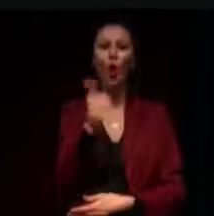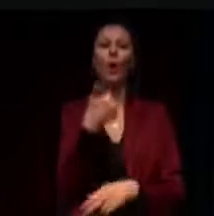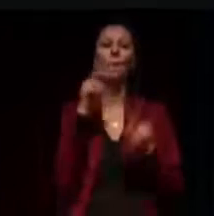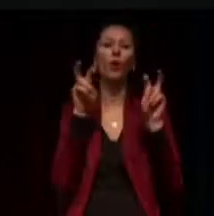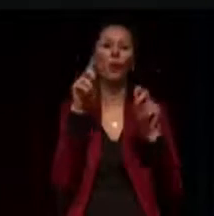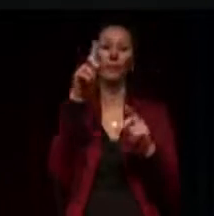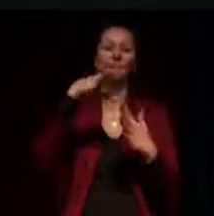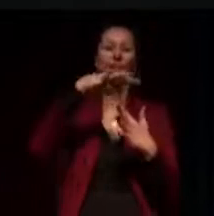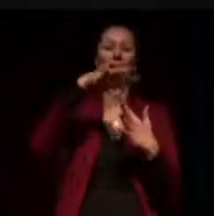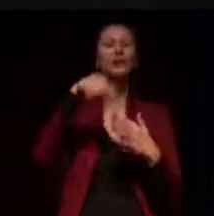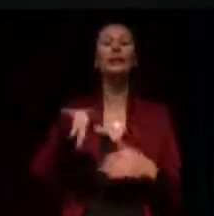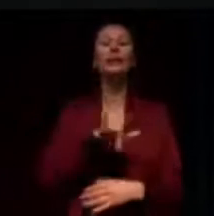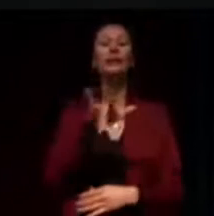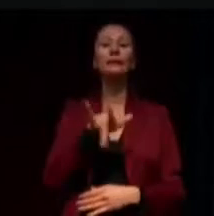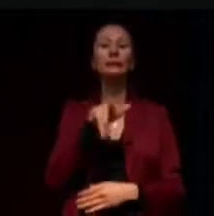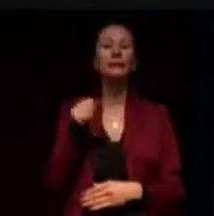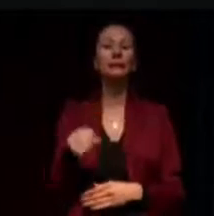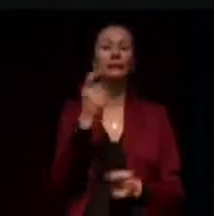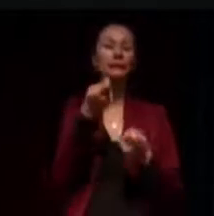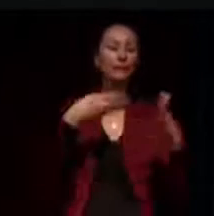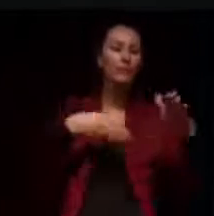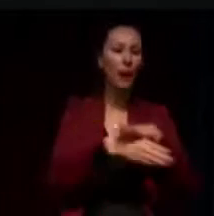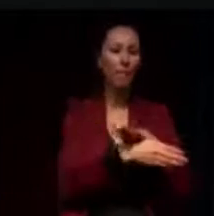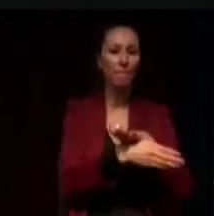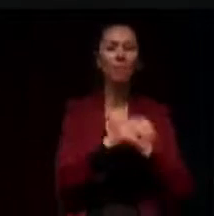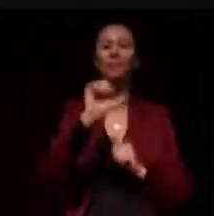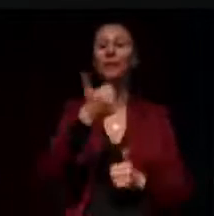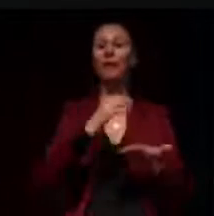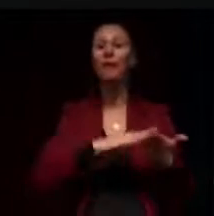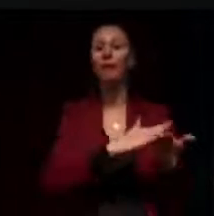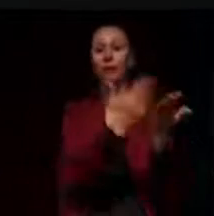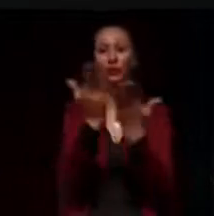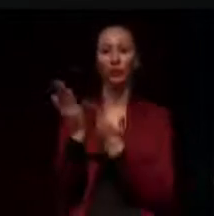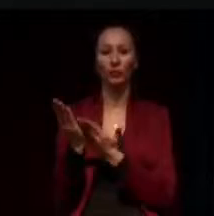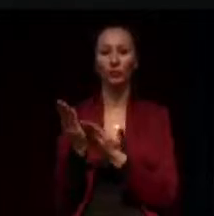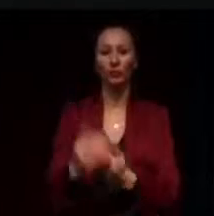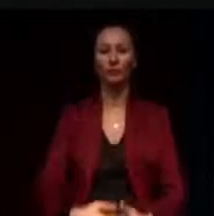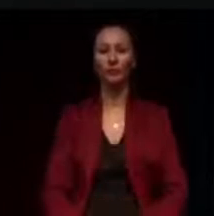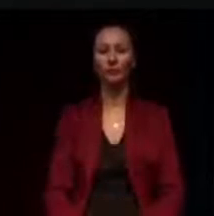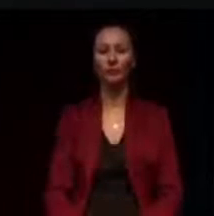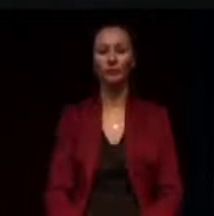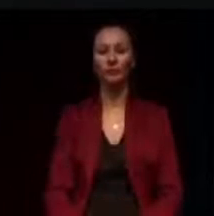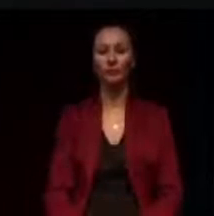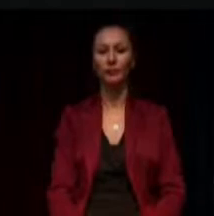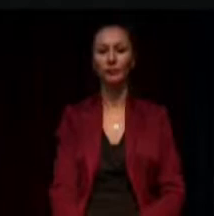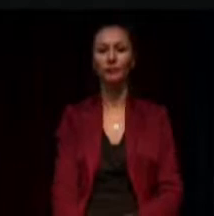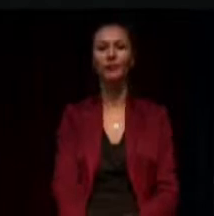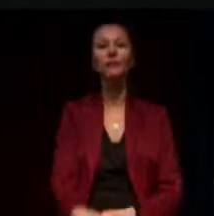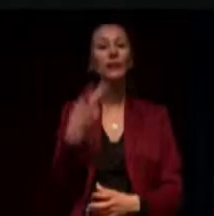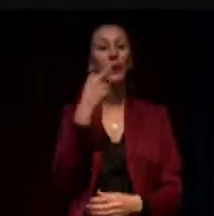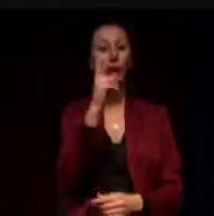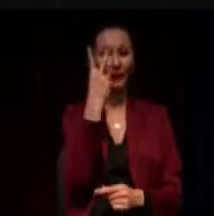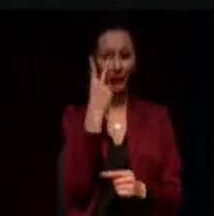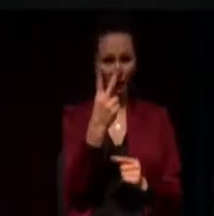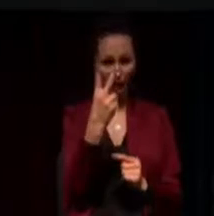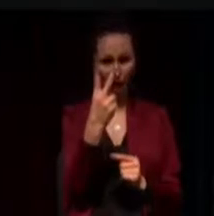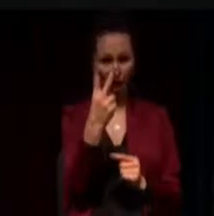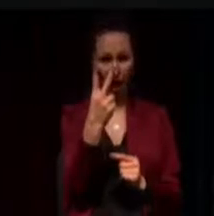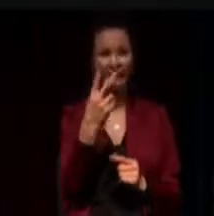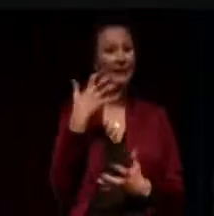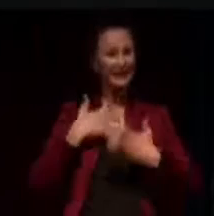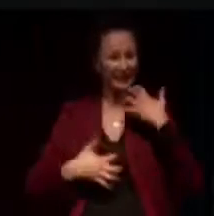önemli konulardan bir tanesi işsizlik, istihdam. Değerli arkadaşlar, 2002